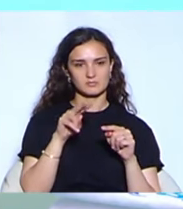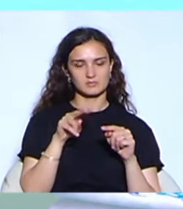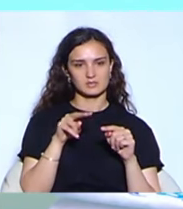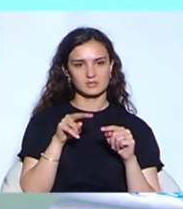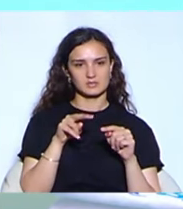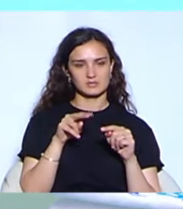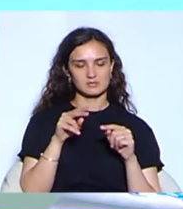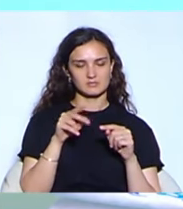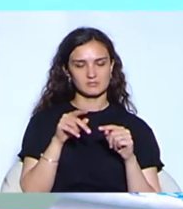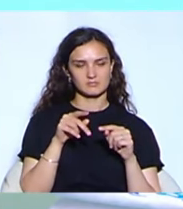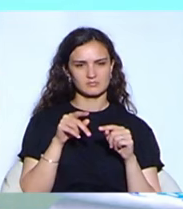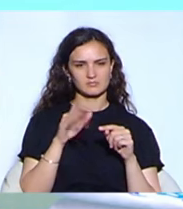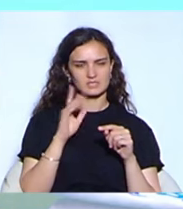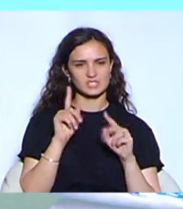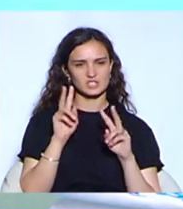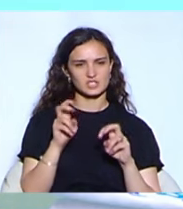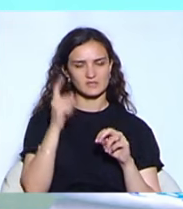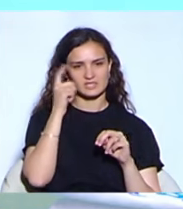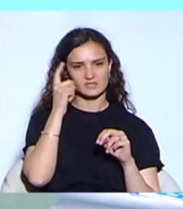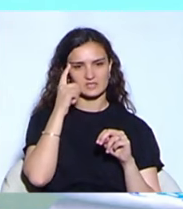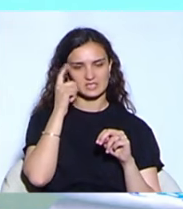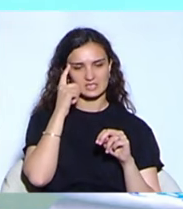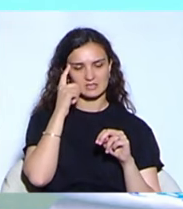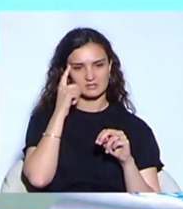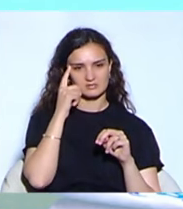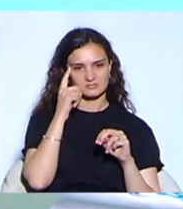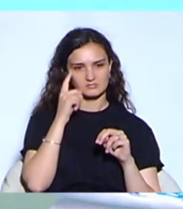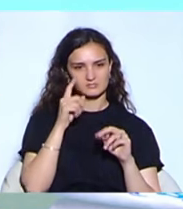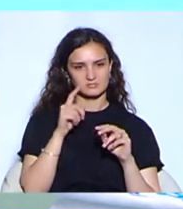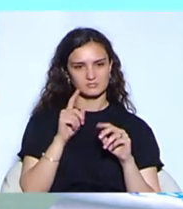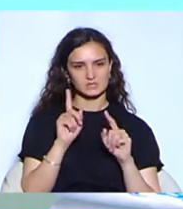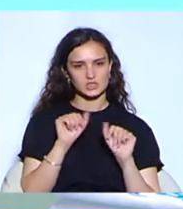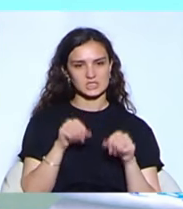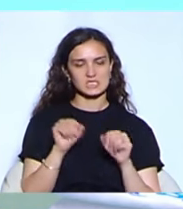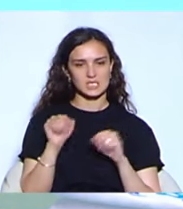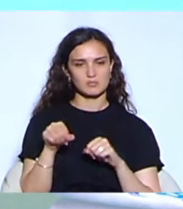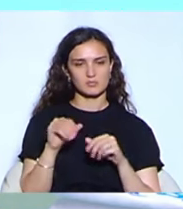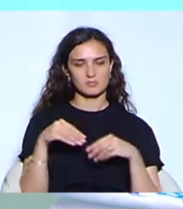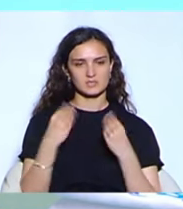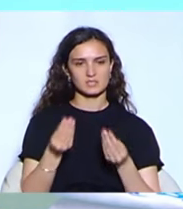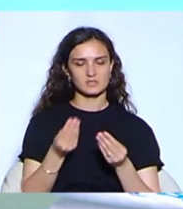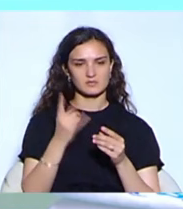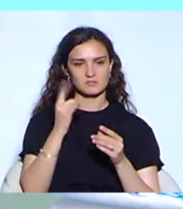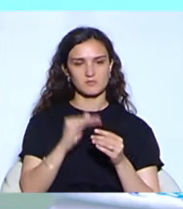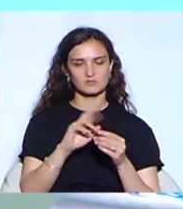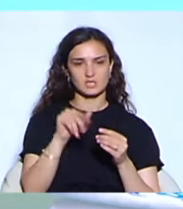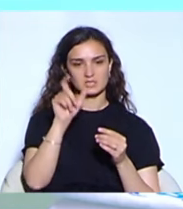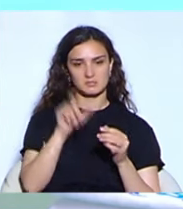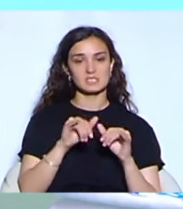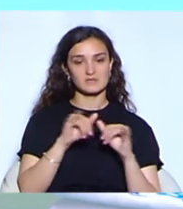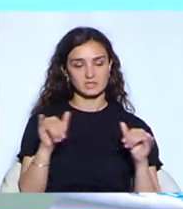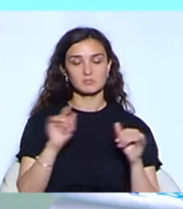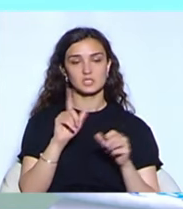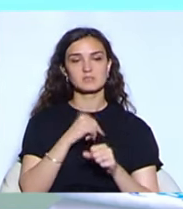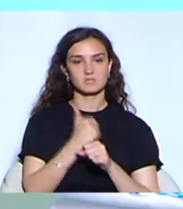დამყოლი. მოკლედ გავარკვევთ, რას ნიშნავს ტვინის დამყოლობა, რას შესაძლებლობებს აძლევს ეს ბავშვს და ადამიანს განვითარებაში